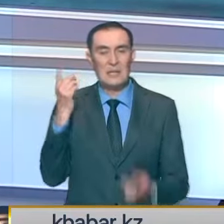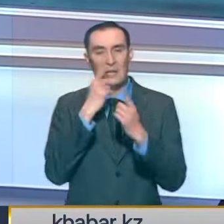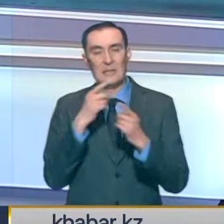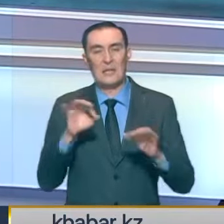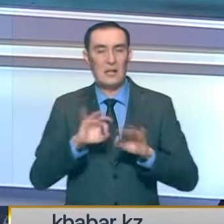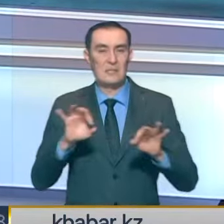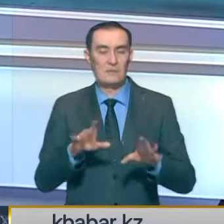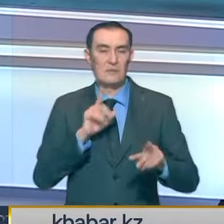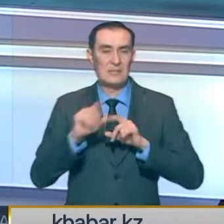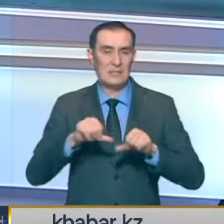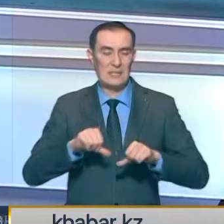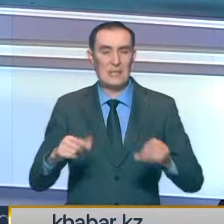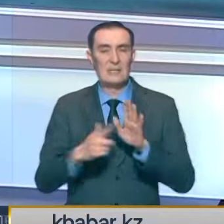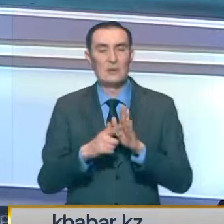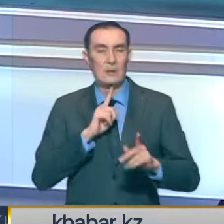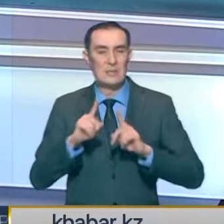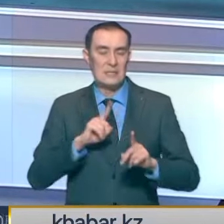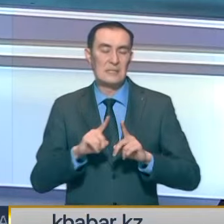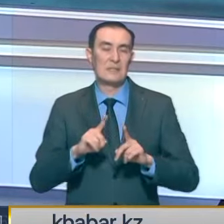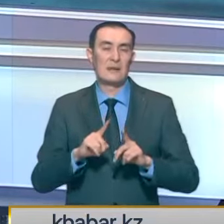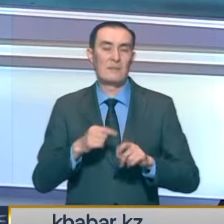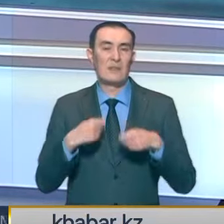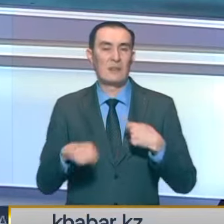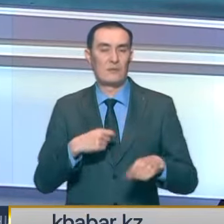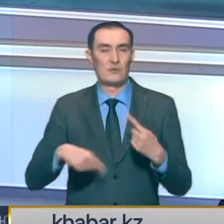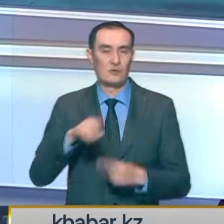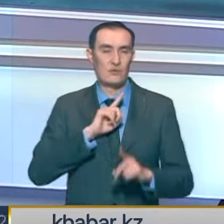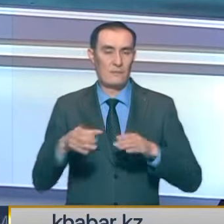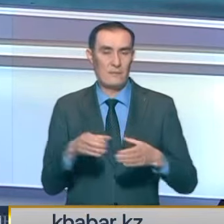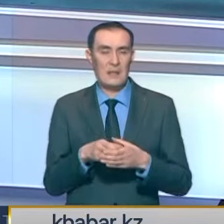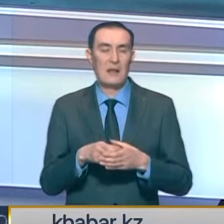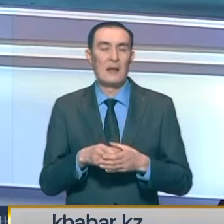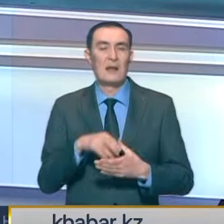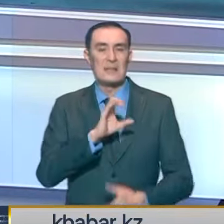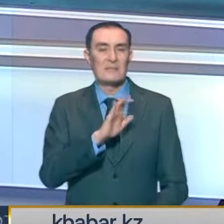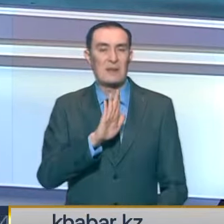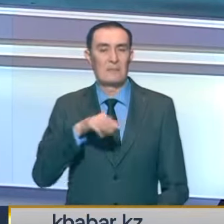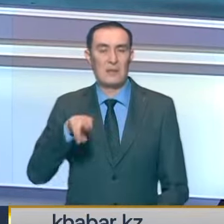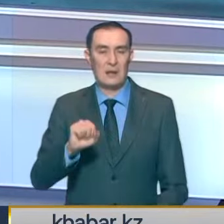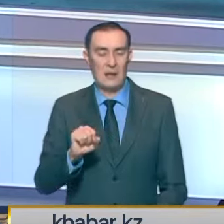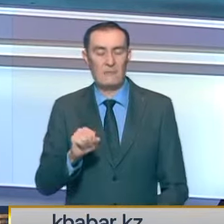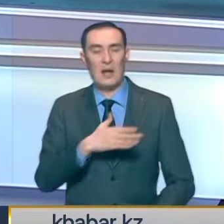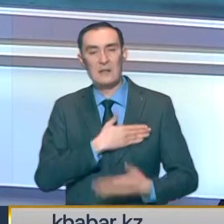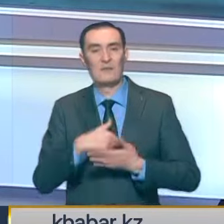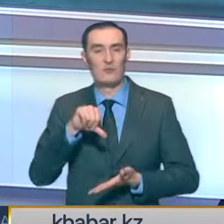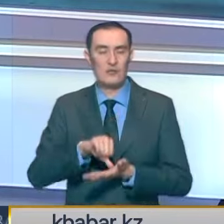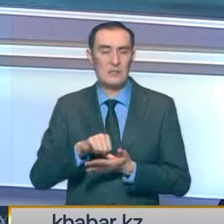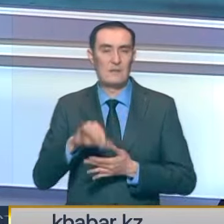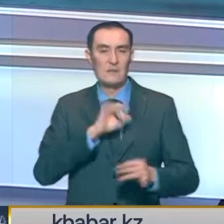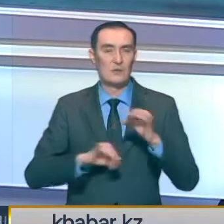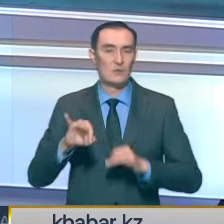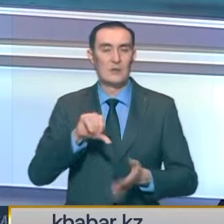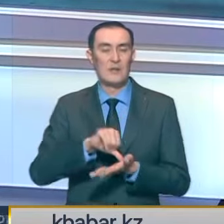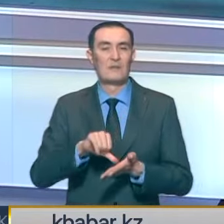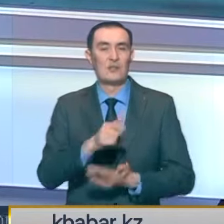Данные озвучили на заседании 7-й пленарной сессии делового совета и 9-го бизнес-форума СВМДА. Активное участие в дискуссии